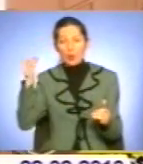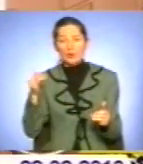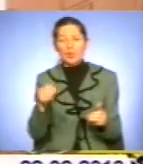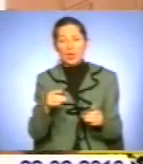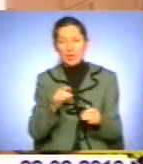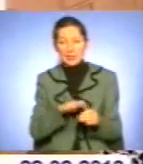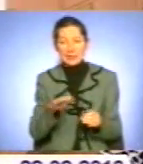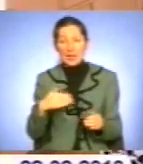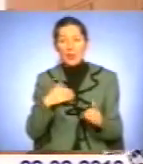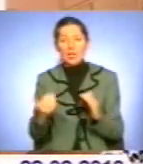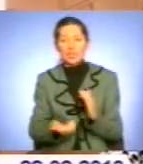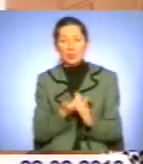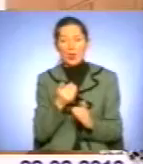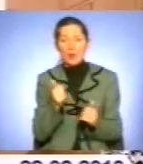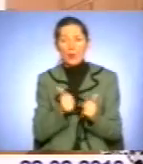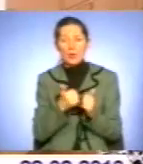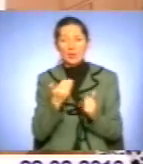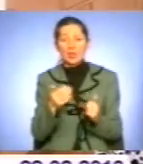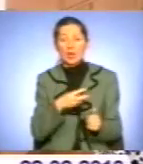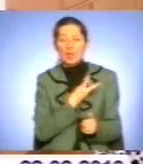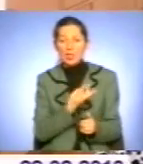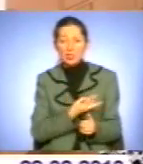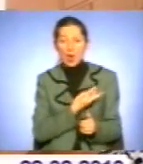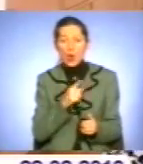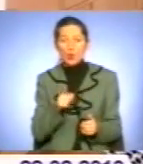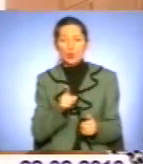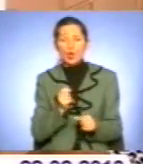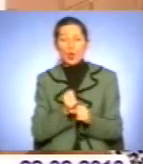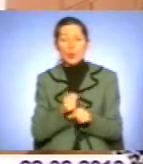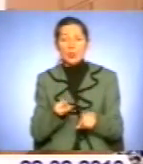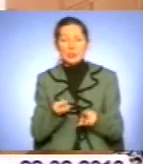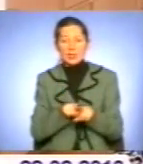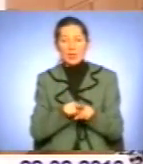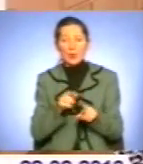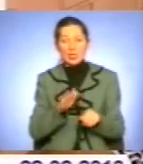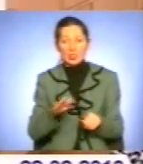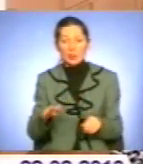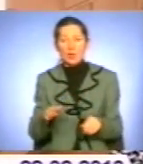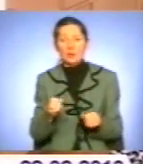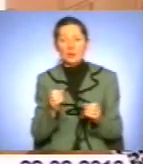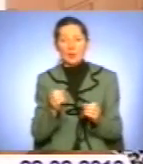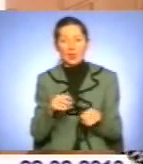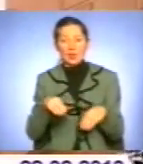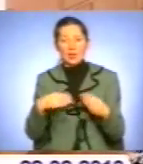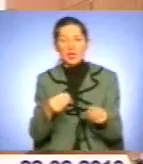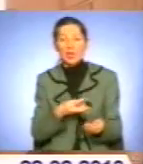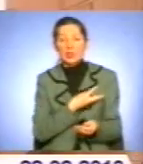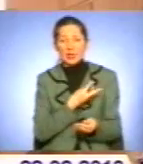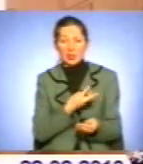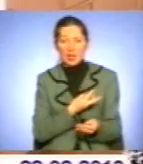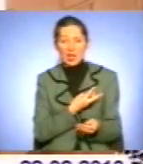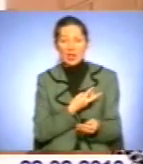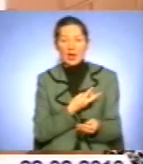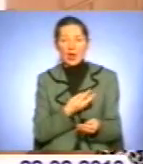Ми черпаємо коло них наснагу, тому що робота з такими дітьми, вона безперечно дає натхнення. І разом з